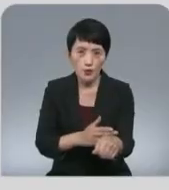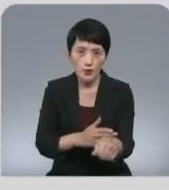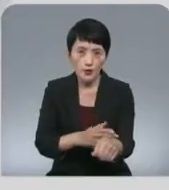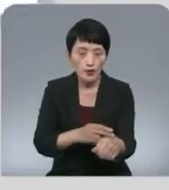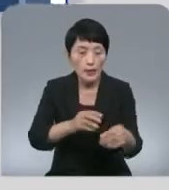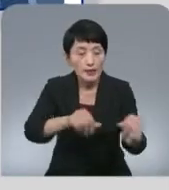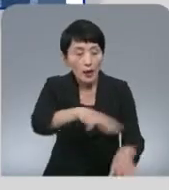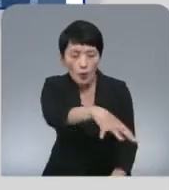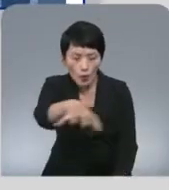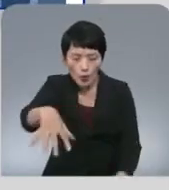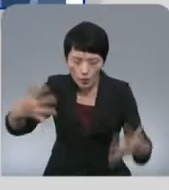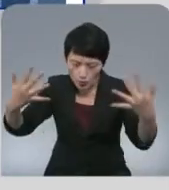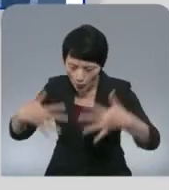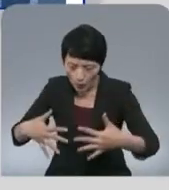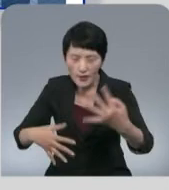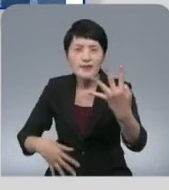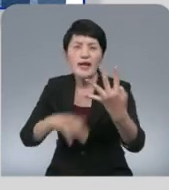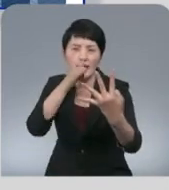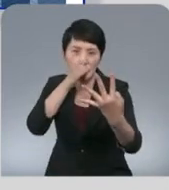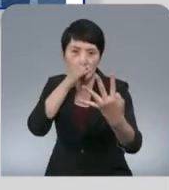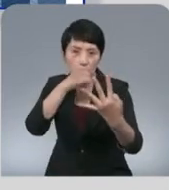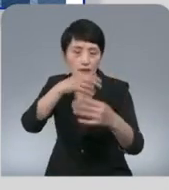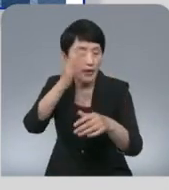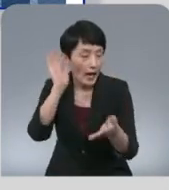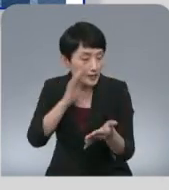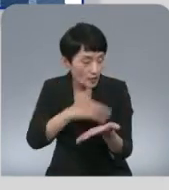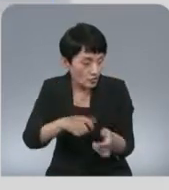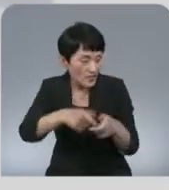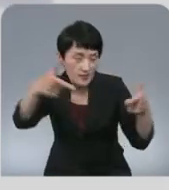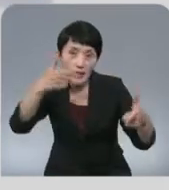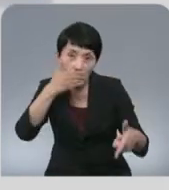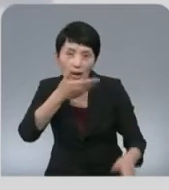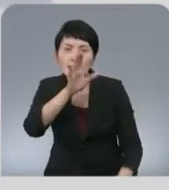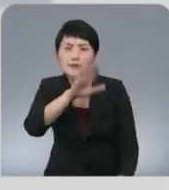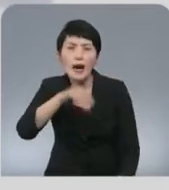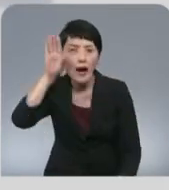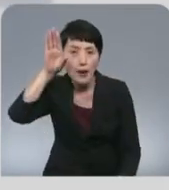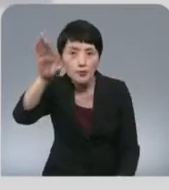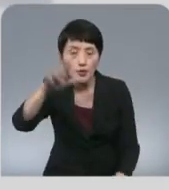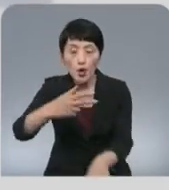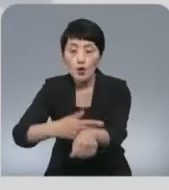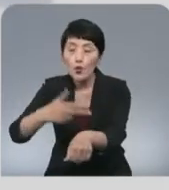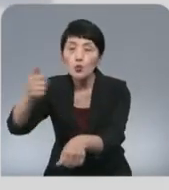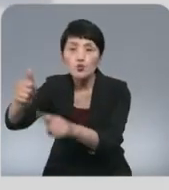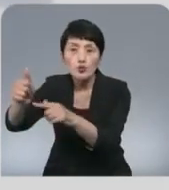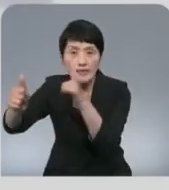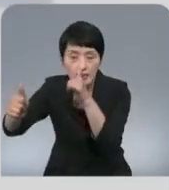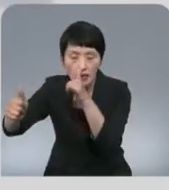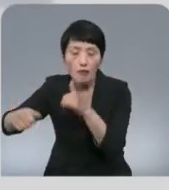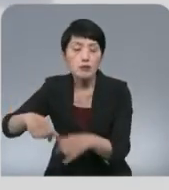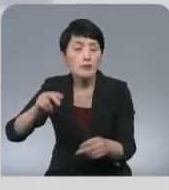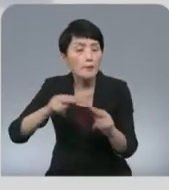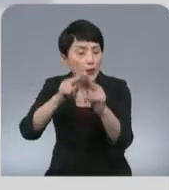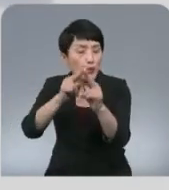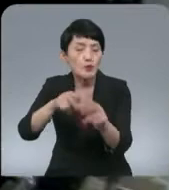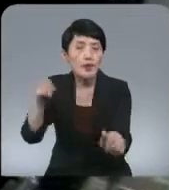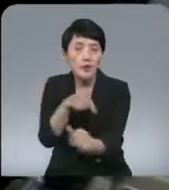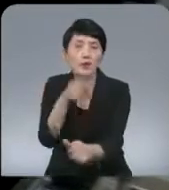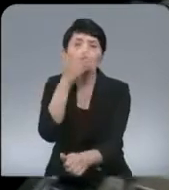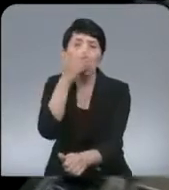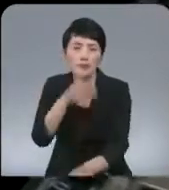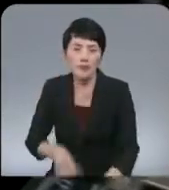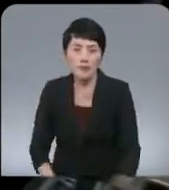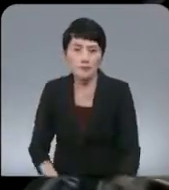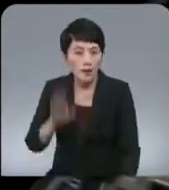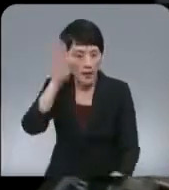mois dernier le gouvernement a réfléchi à des moyens visant à former des spécialistes dans le secteur des semi conducteurs à cet égard l'exécutif